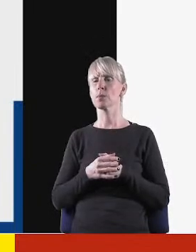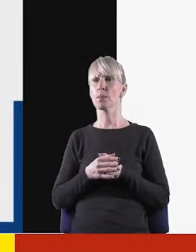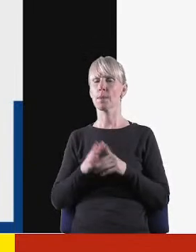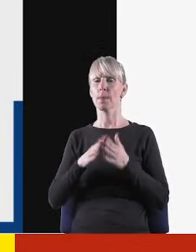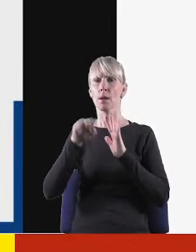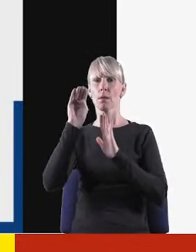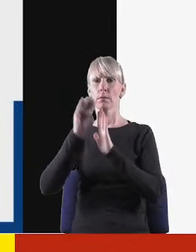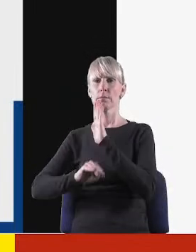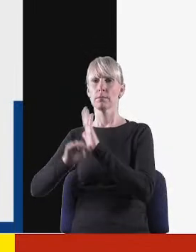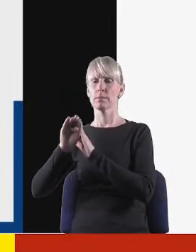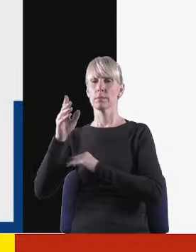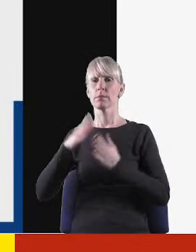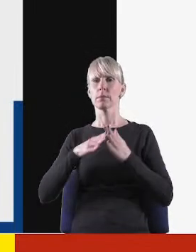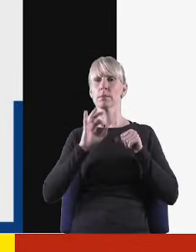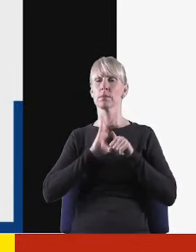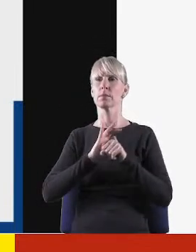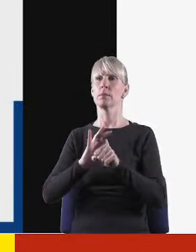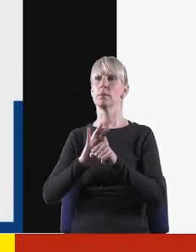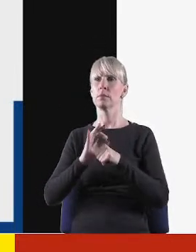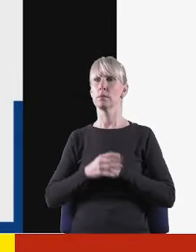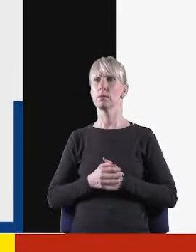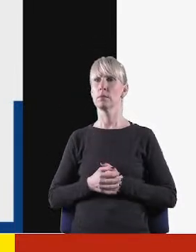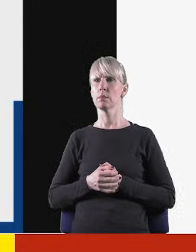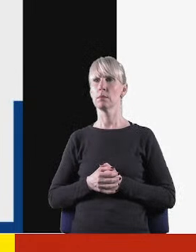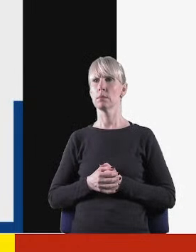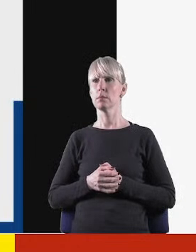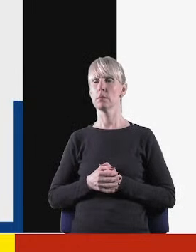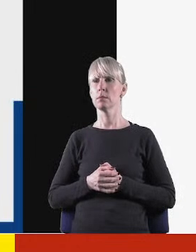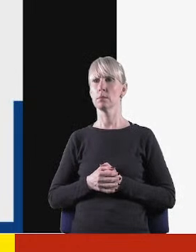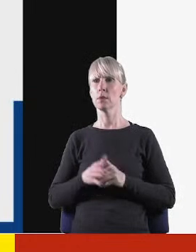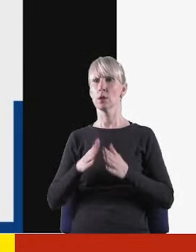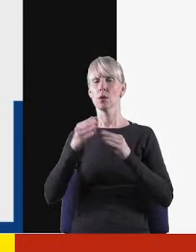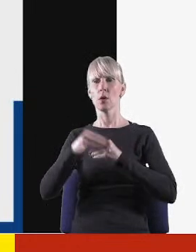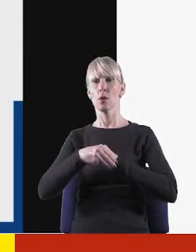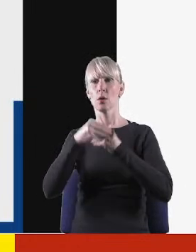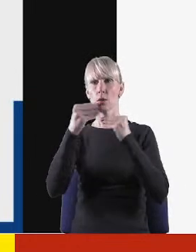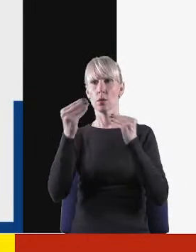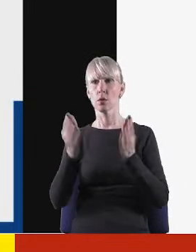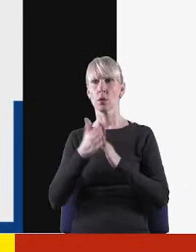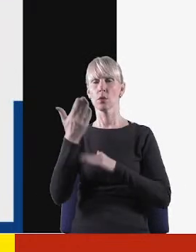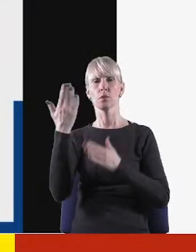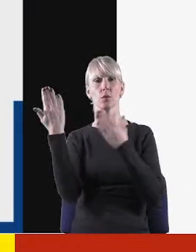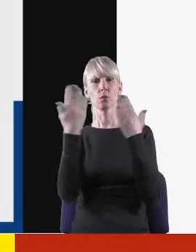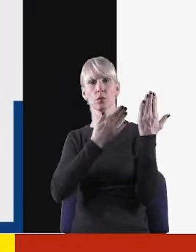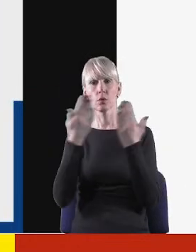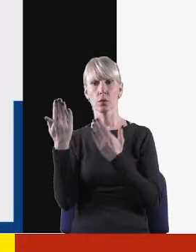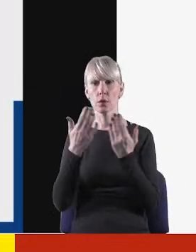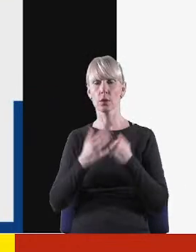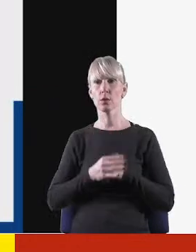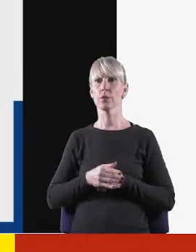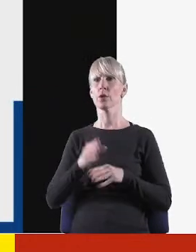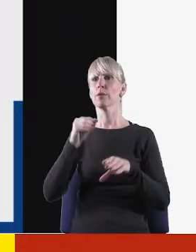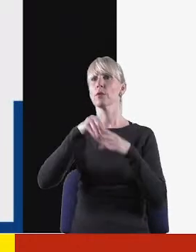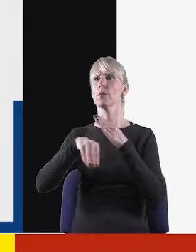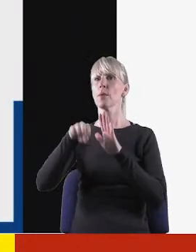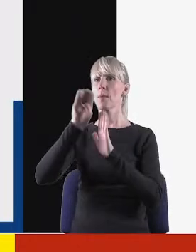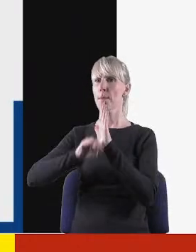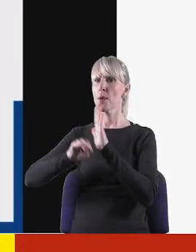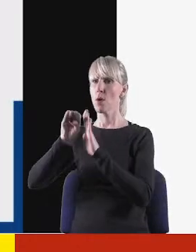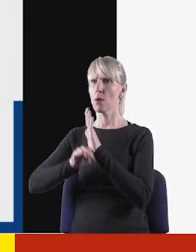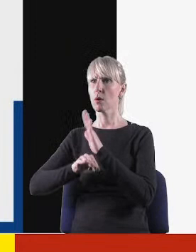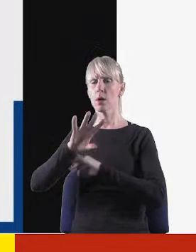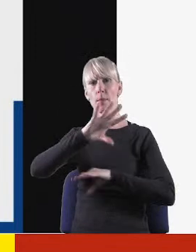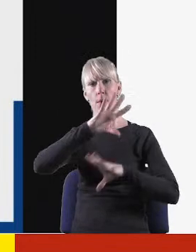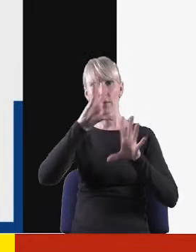Ministerstwo Kultury. Chodzi oczywiście o Narodowy Program Rozwoju Czytelnictwa i w tym programie wzięły wszystkie